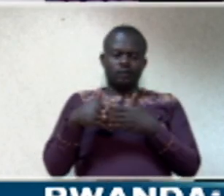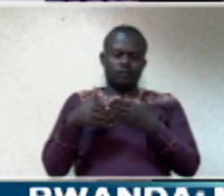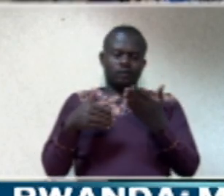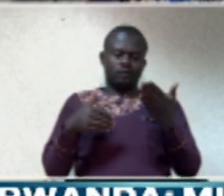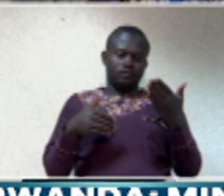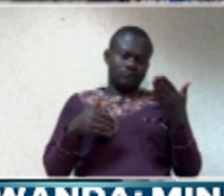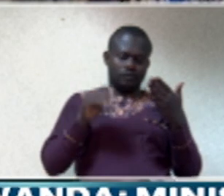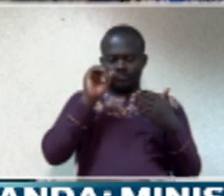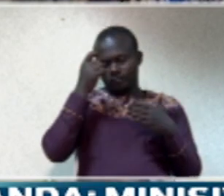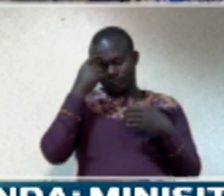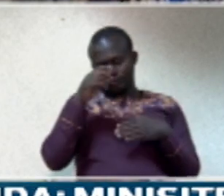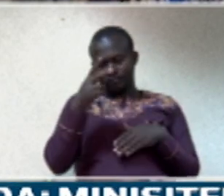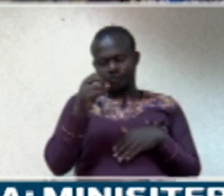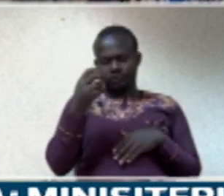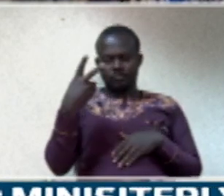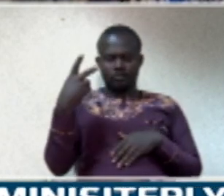ya leta